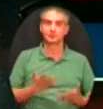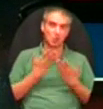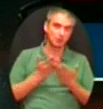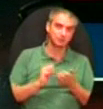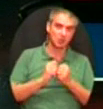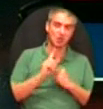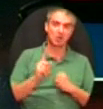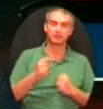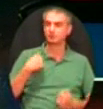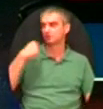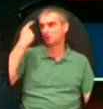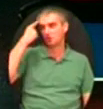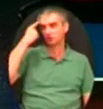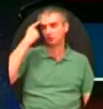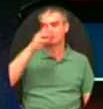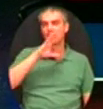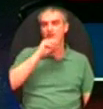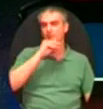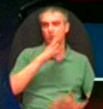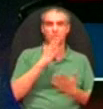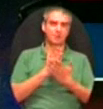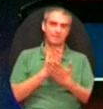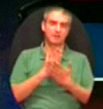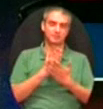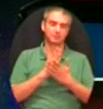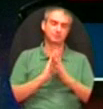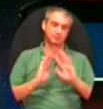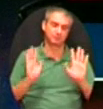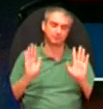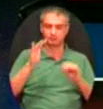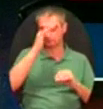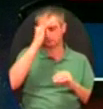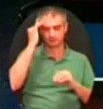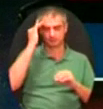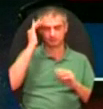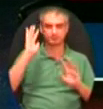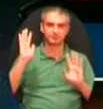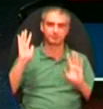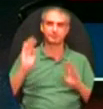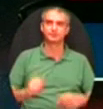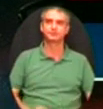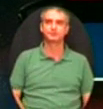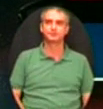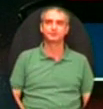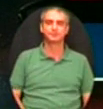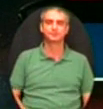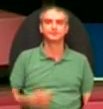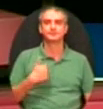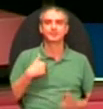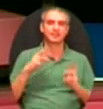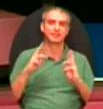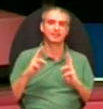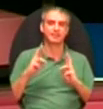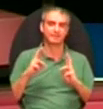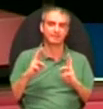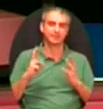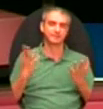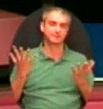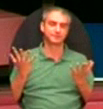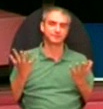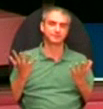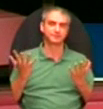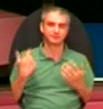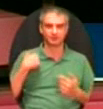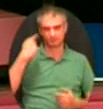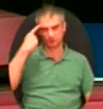לא מסייע. אני חושב שדיברו על זה כבר מספיק. אני קיוויתי ש...